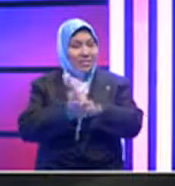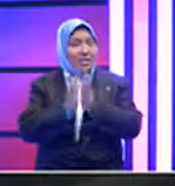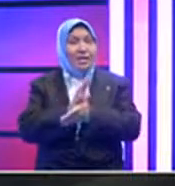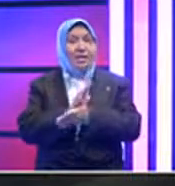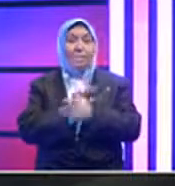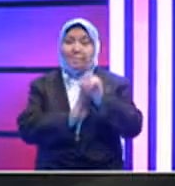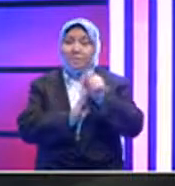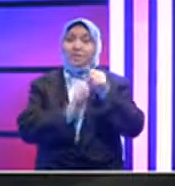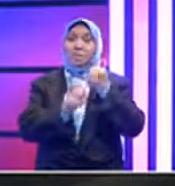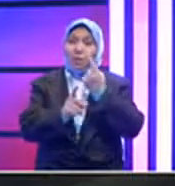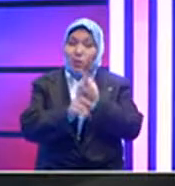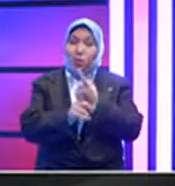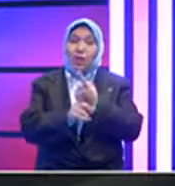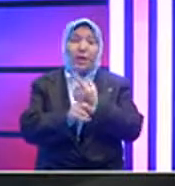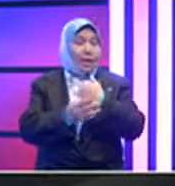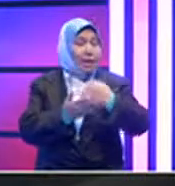betul-betul